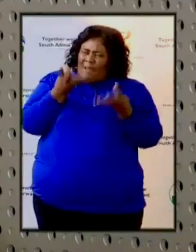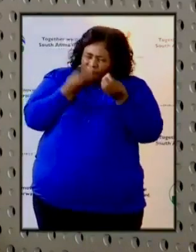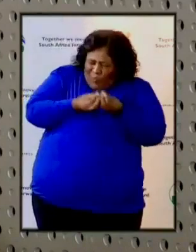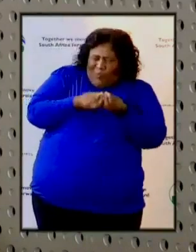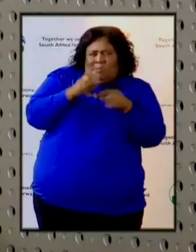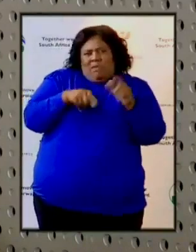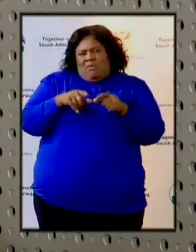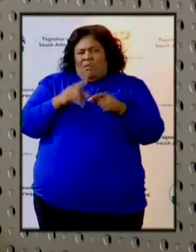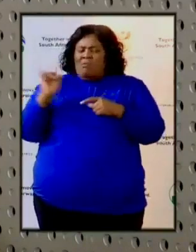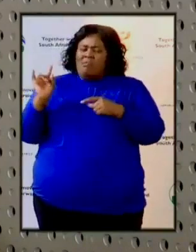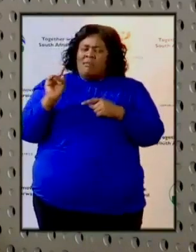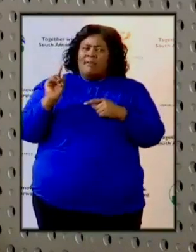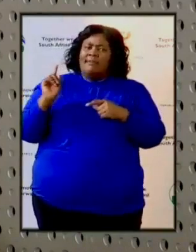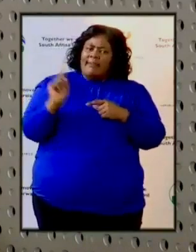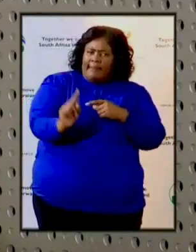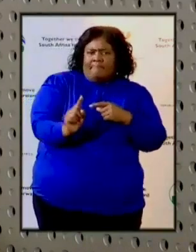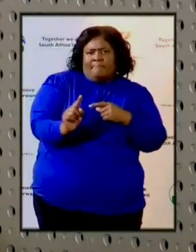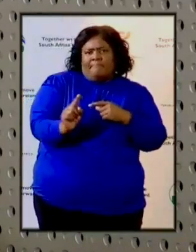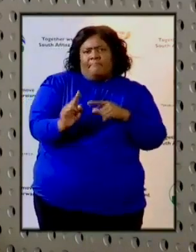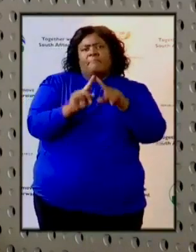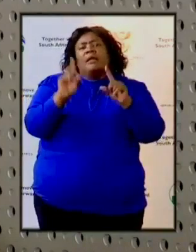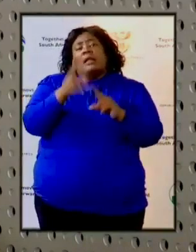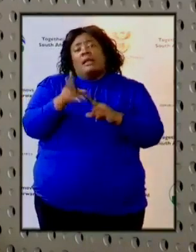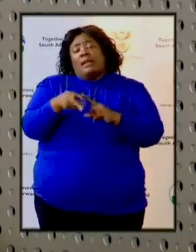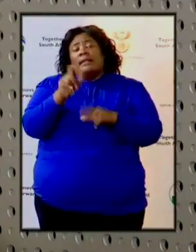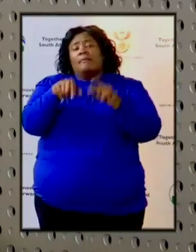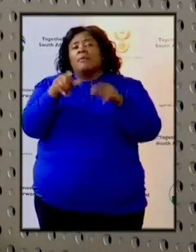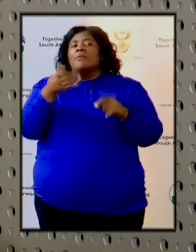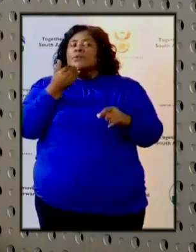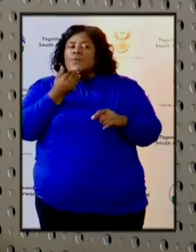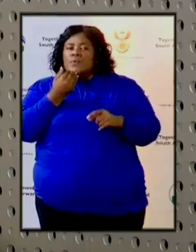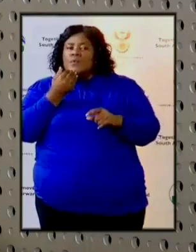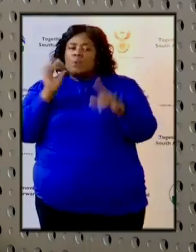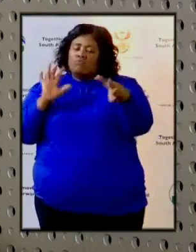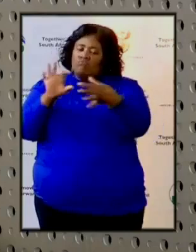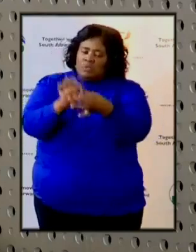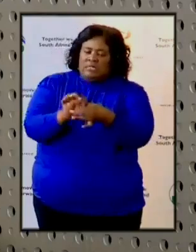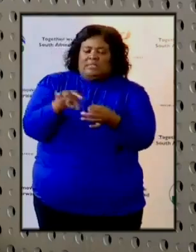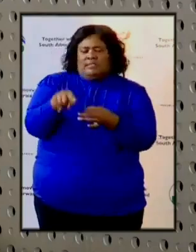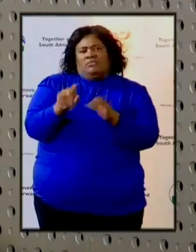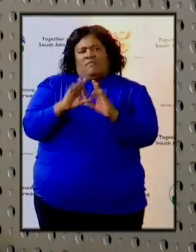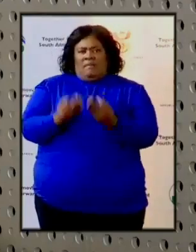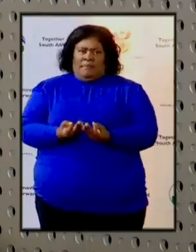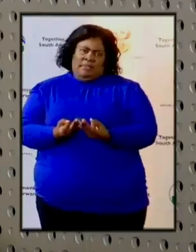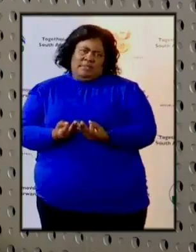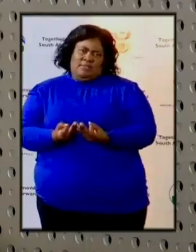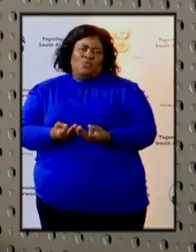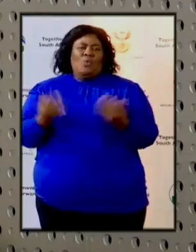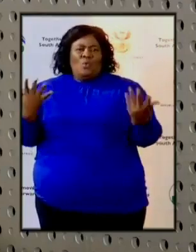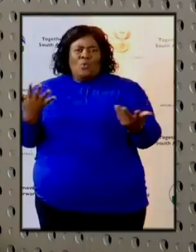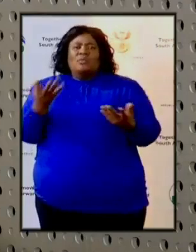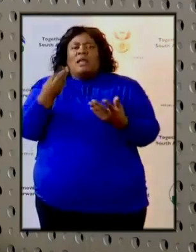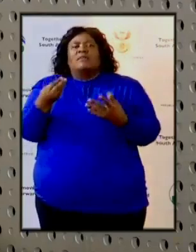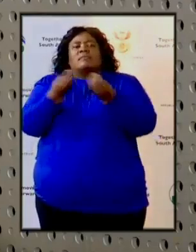bayeza abaqondene nefamily noma baqondene nokukhona bazokwenza lapho okuqondene